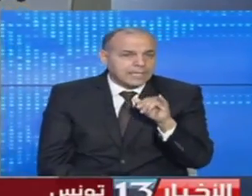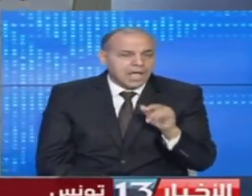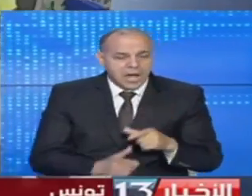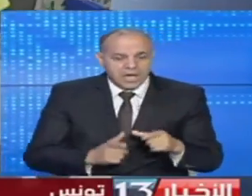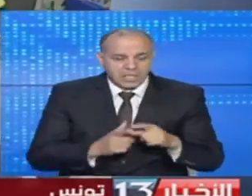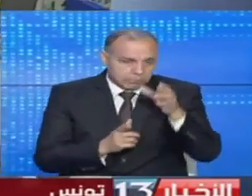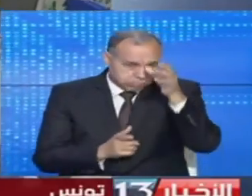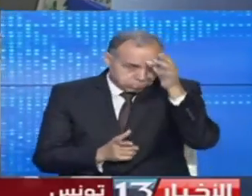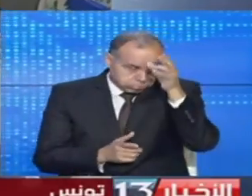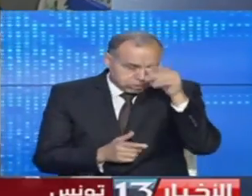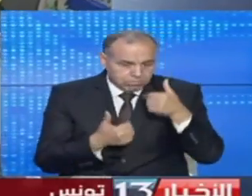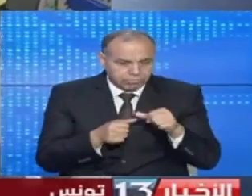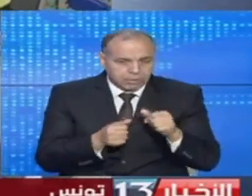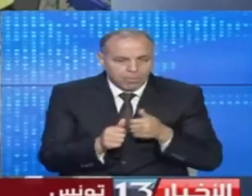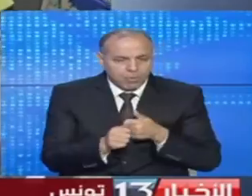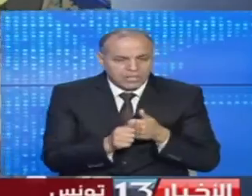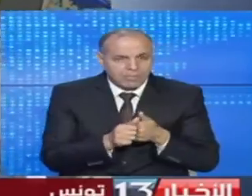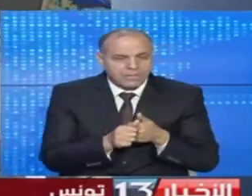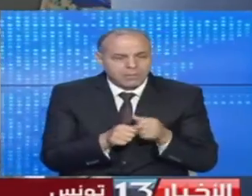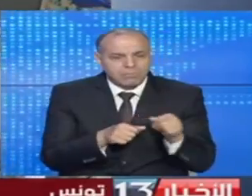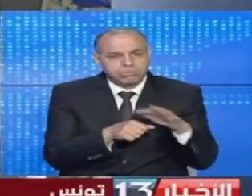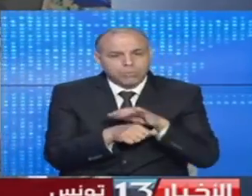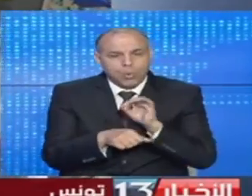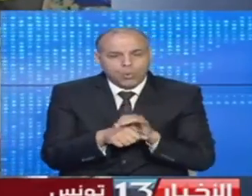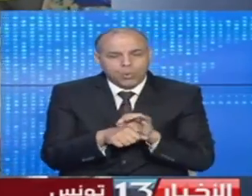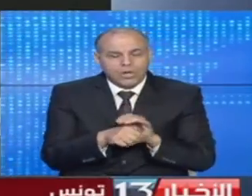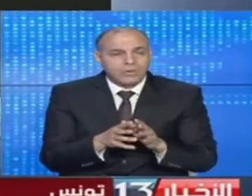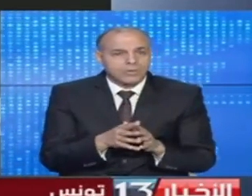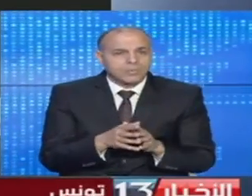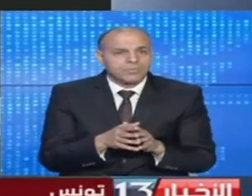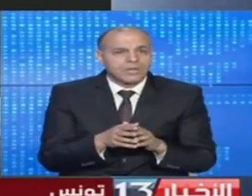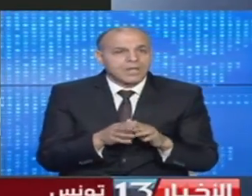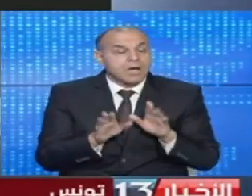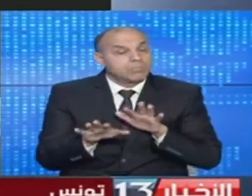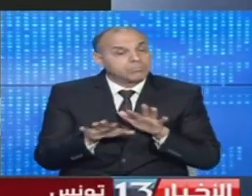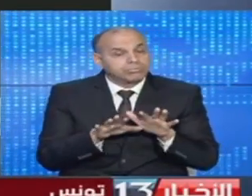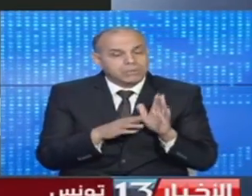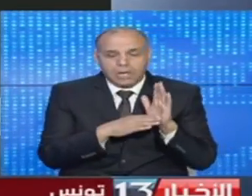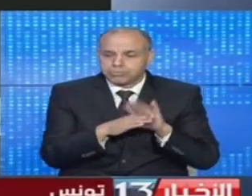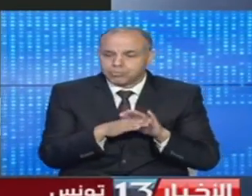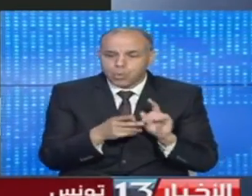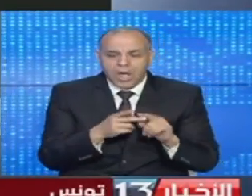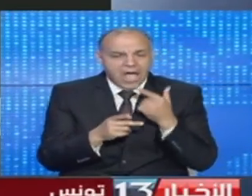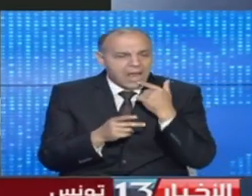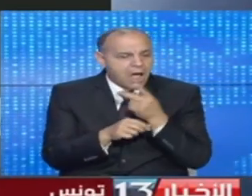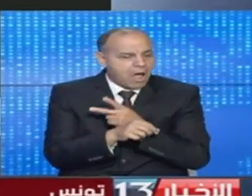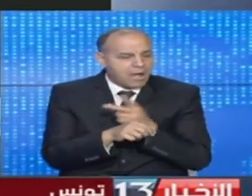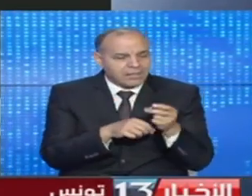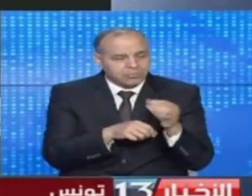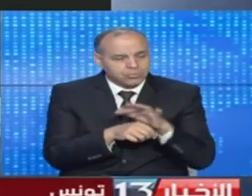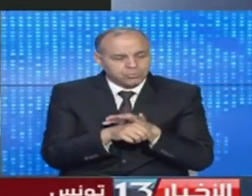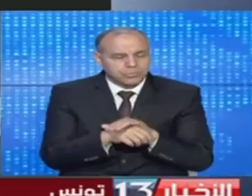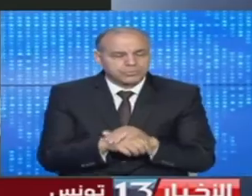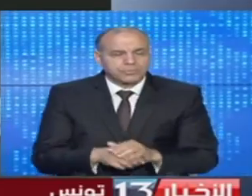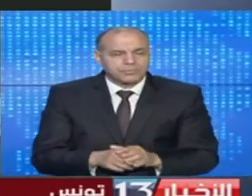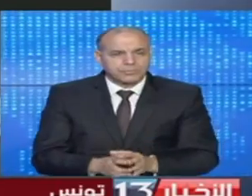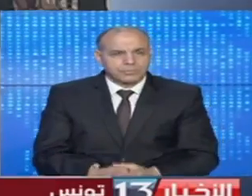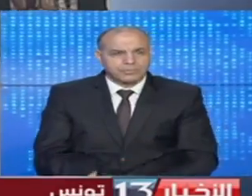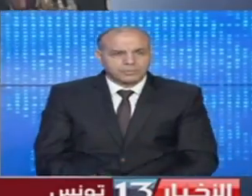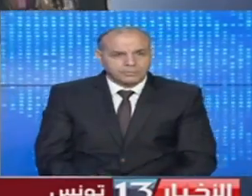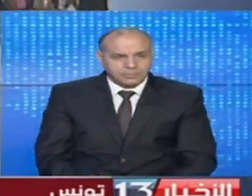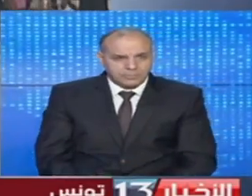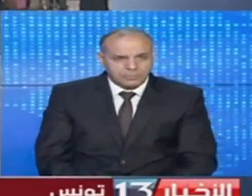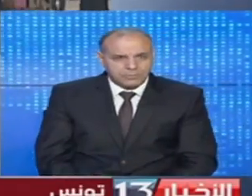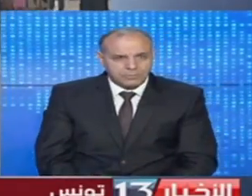اللجنه العلميه القاره لمتابعه انتشار غير الكهوله من اجراءات التوقع من خطر الكوفيين تسعه عشره